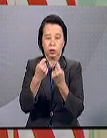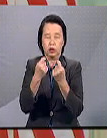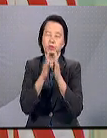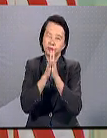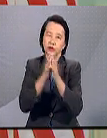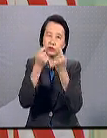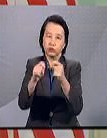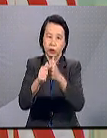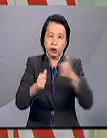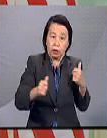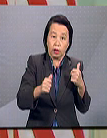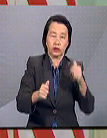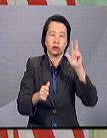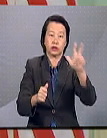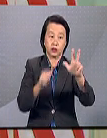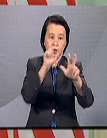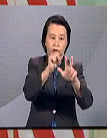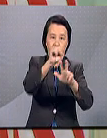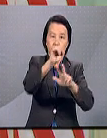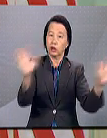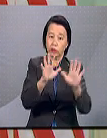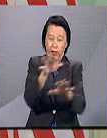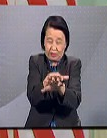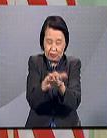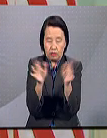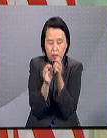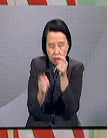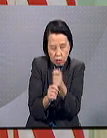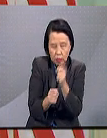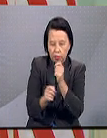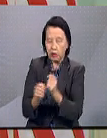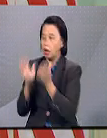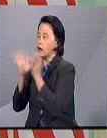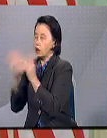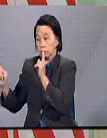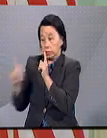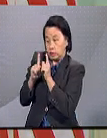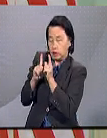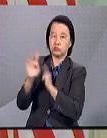elakkan 3S tadi, iaitu sesak, sempit dan sembang dekat tadi.